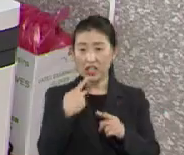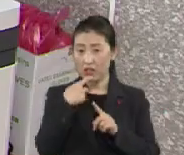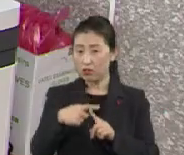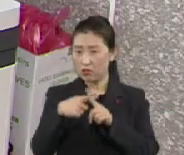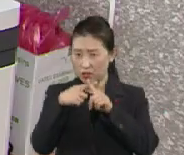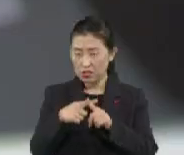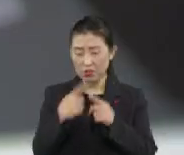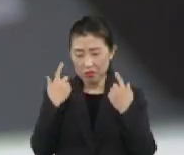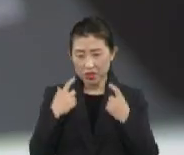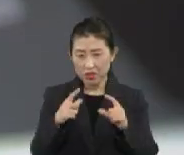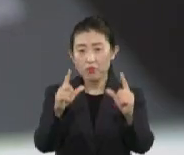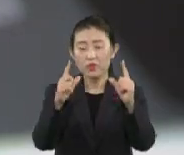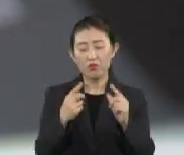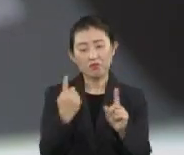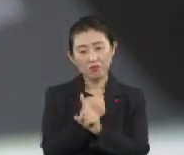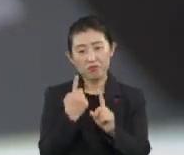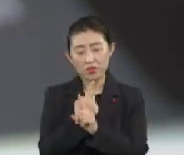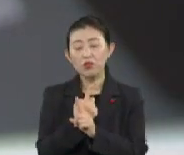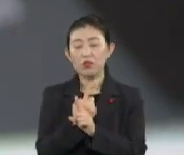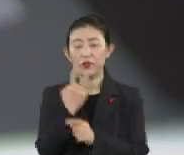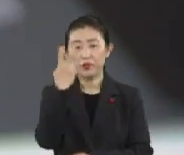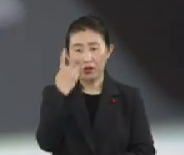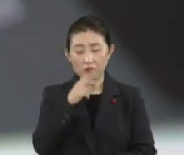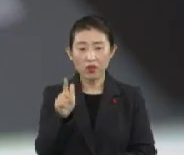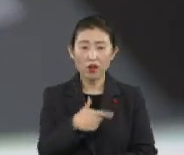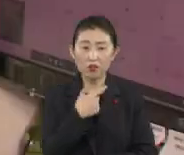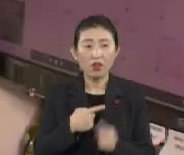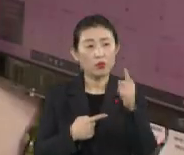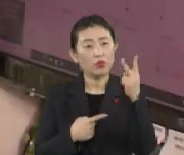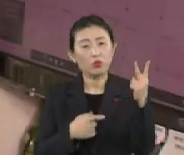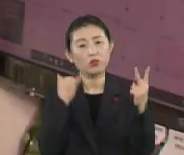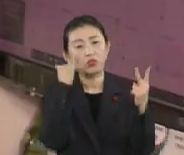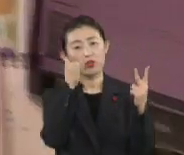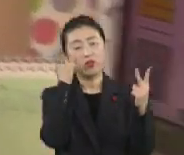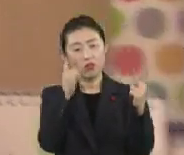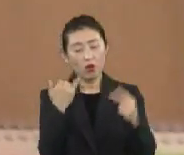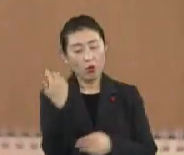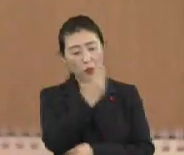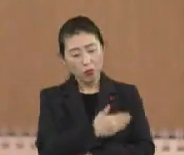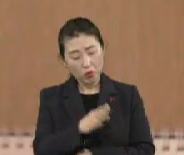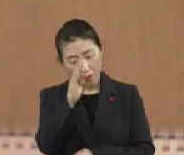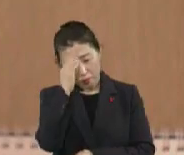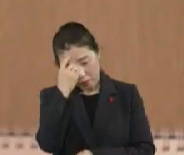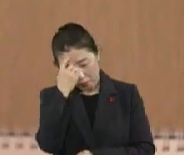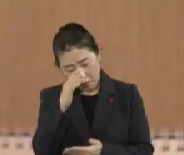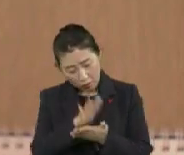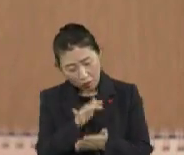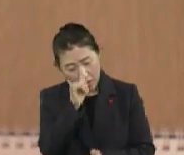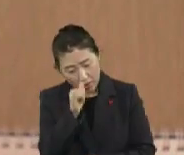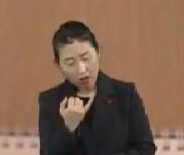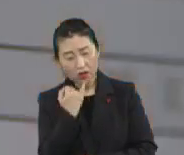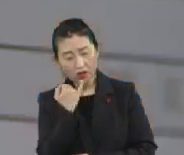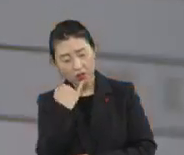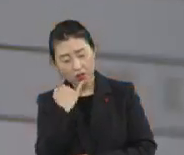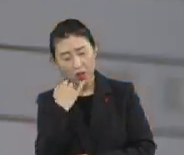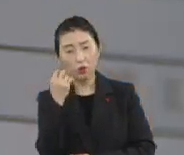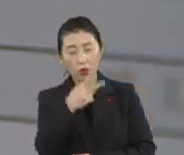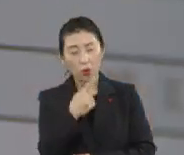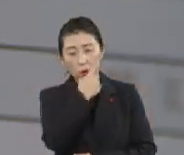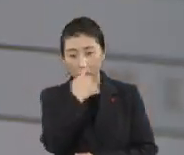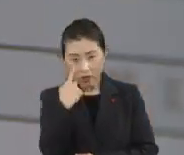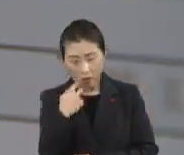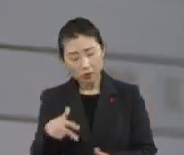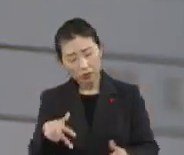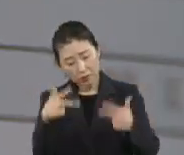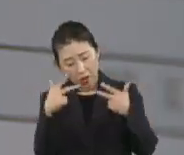간호사가 24시간 당직 체계를 운영해 하루 두 번씩 전화로 발열과 의상 증세를 관찰하고 원격 진료도 진행하고